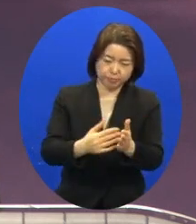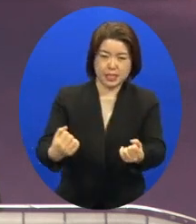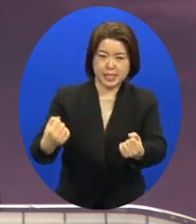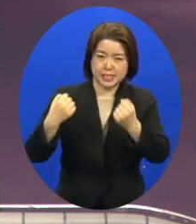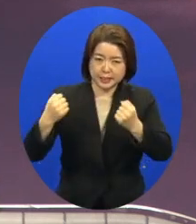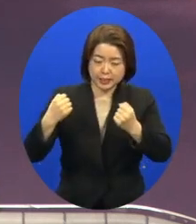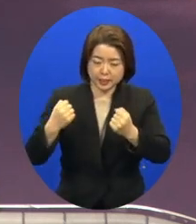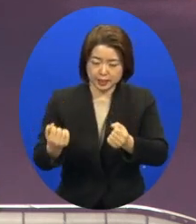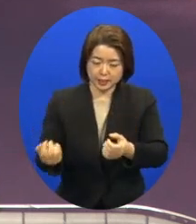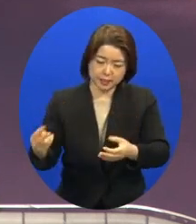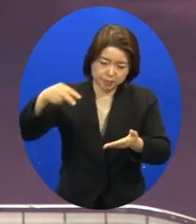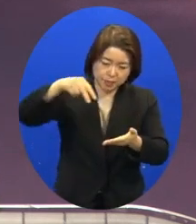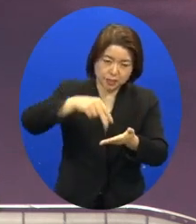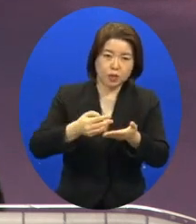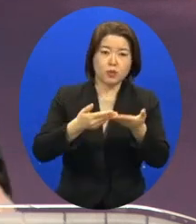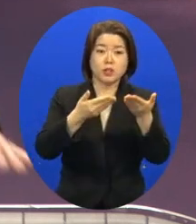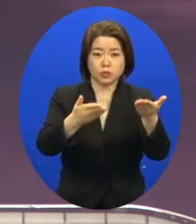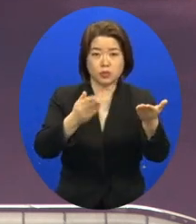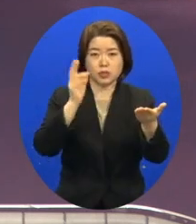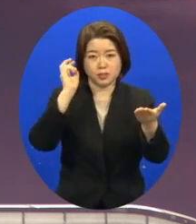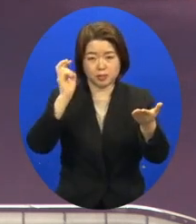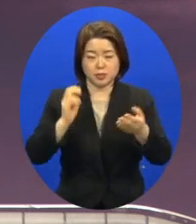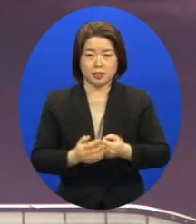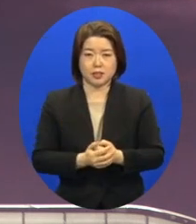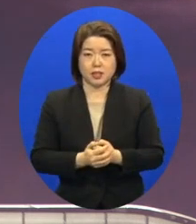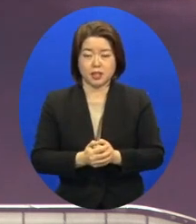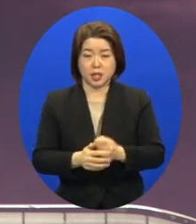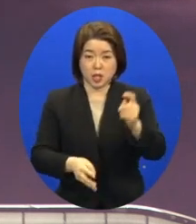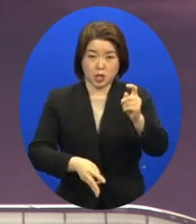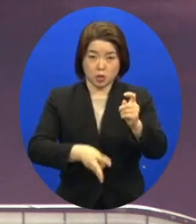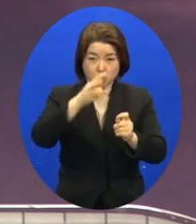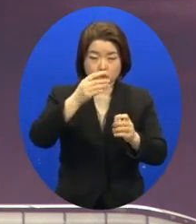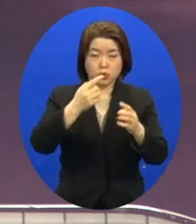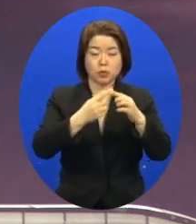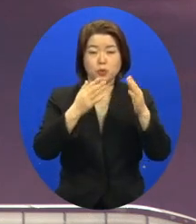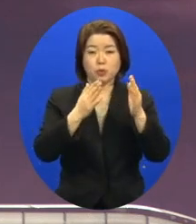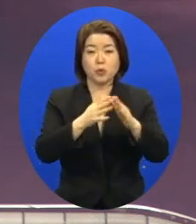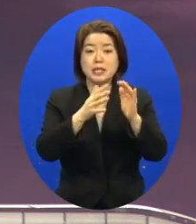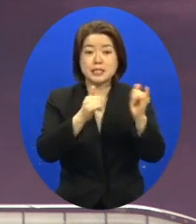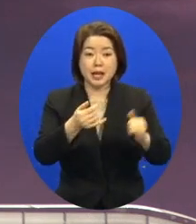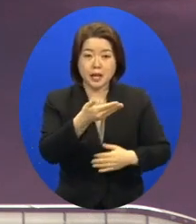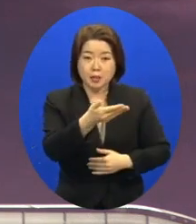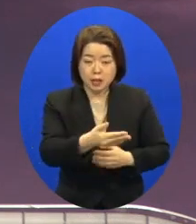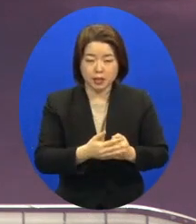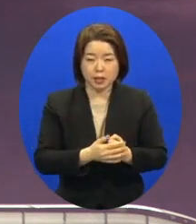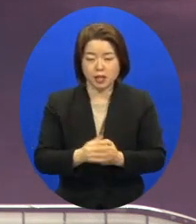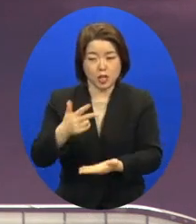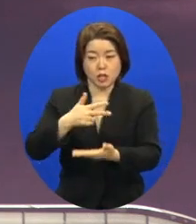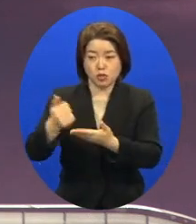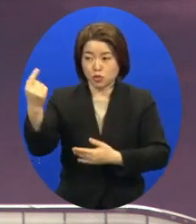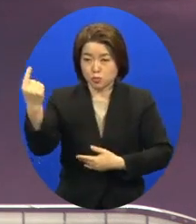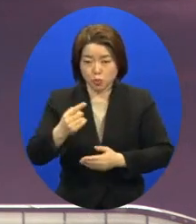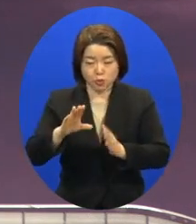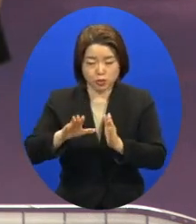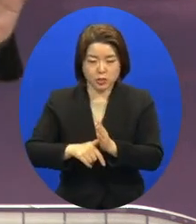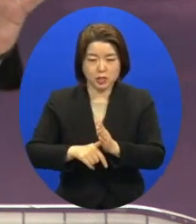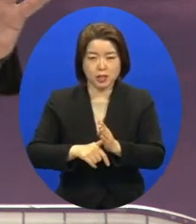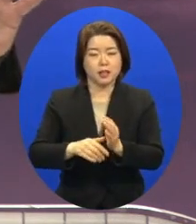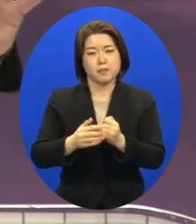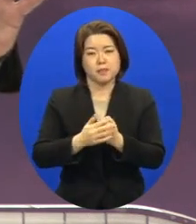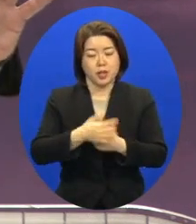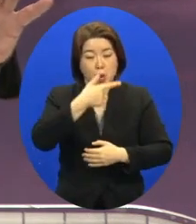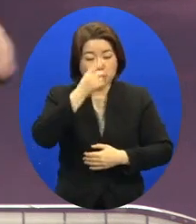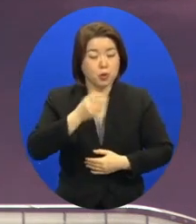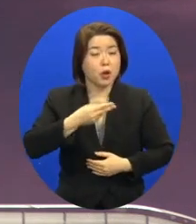튼튼히 세워주실 것입니다. 고린도 교회 교인들 보고 주님 오실 때 흠 없는 자로 서라 이렇게 말씀